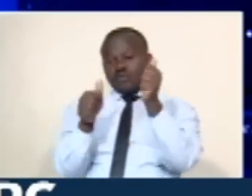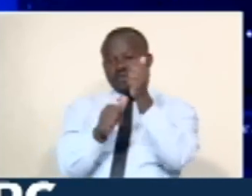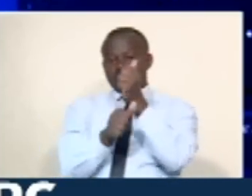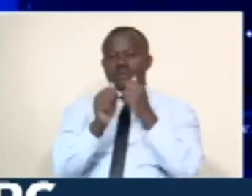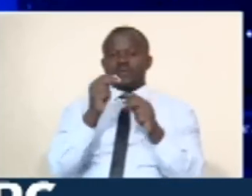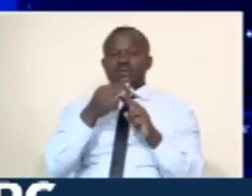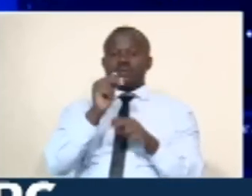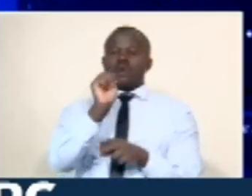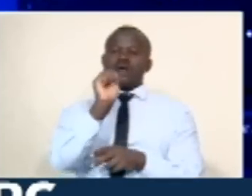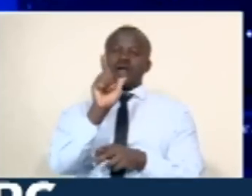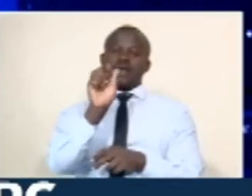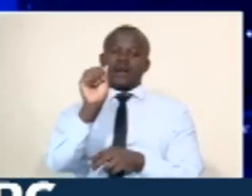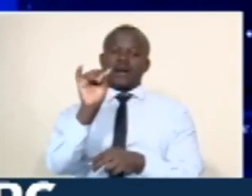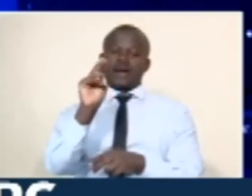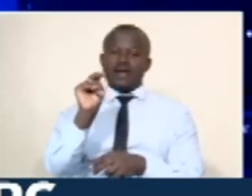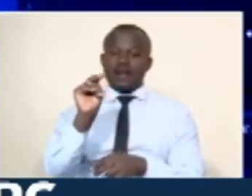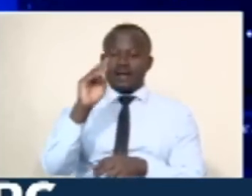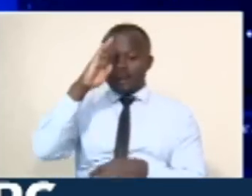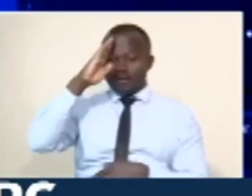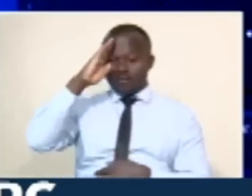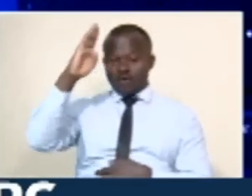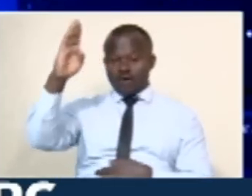Alain Mukurarinda. Mwiriwe neza?